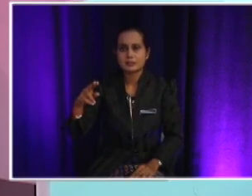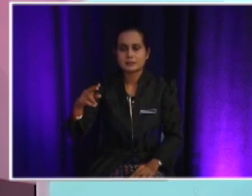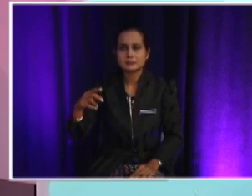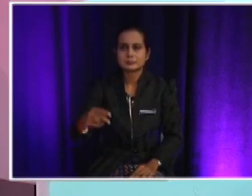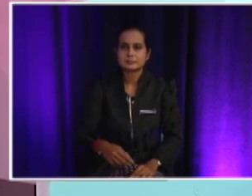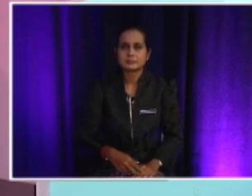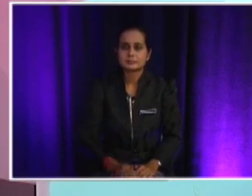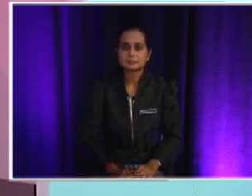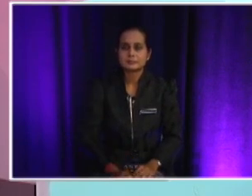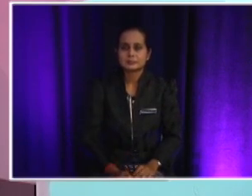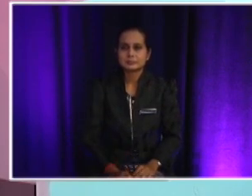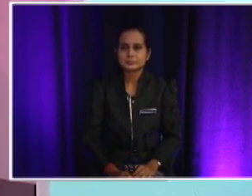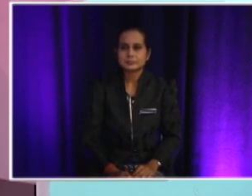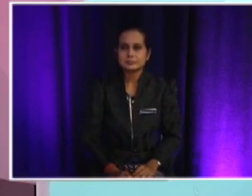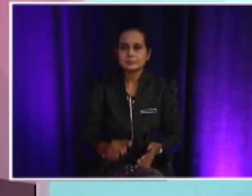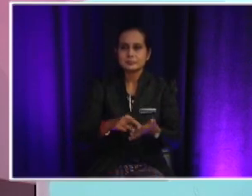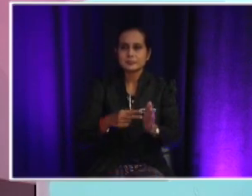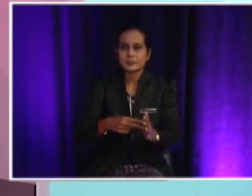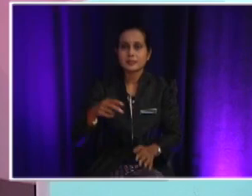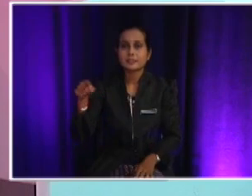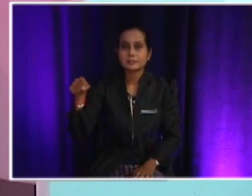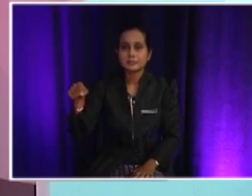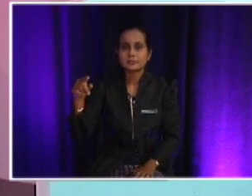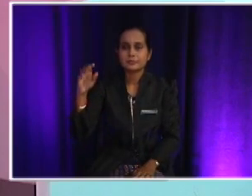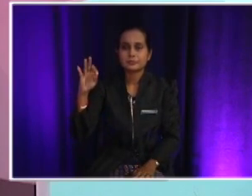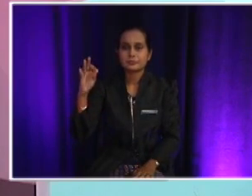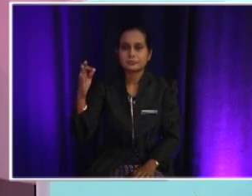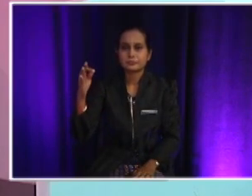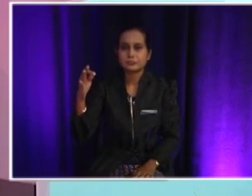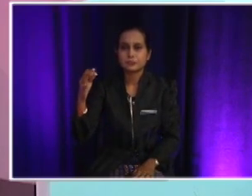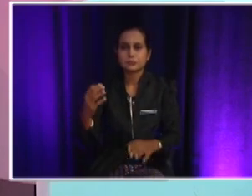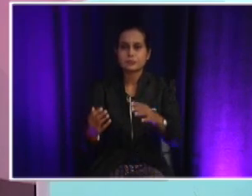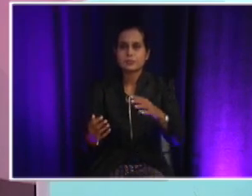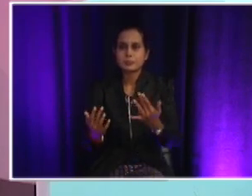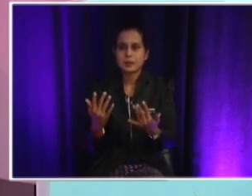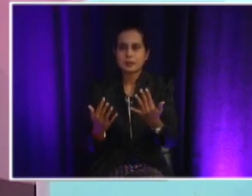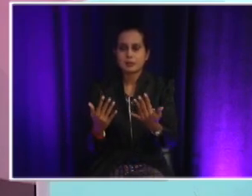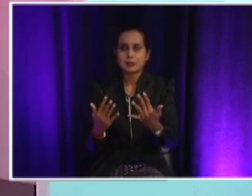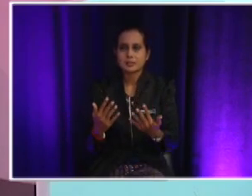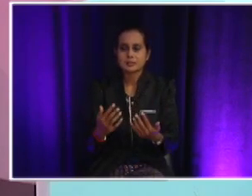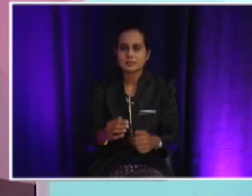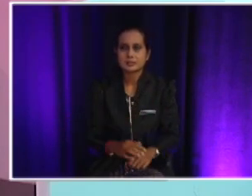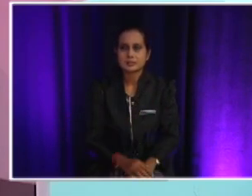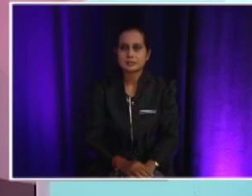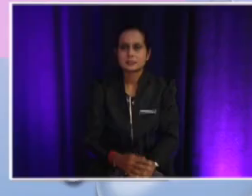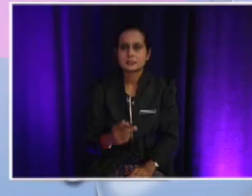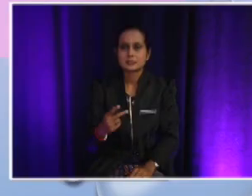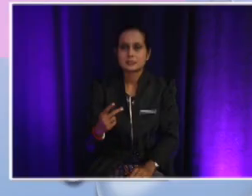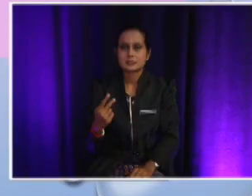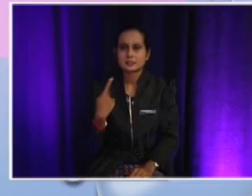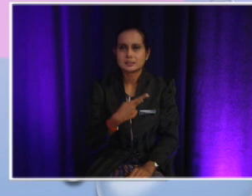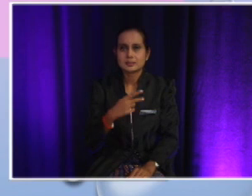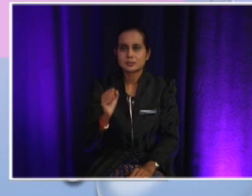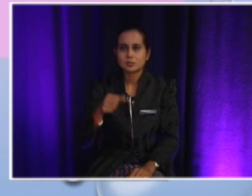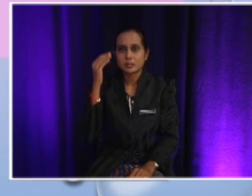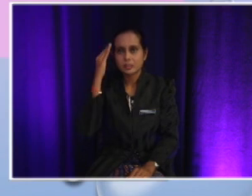dia saja kan? Betul, cikgu. Jadi maksudnya fuse ada masalah lah. Fuse terbakar, cikgu. Fuse terbakar kan? Jadi sini kita boleh tackle bahawa nilai